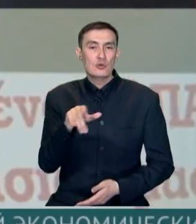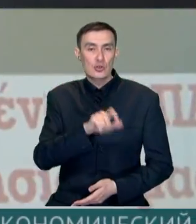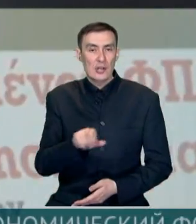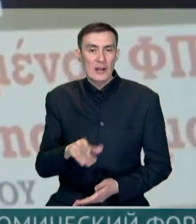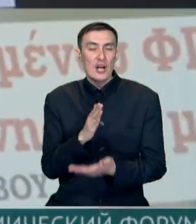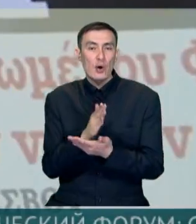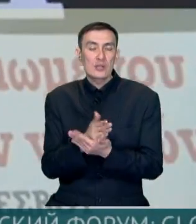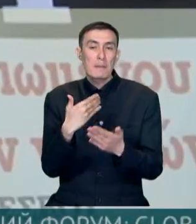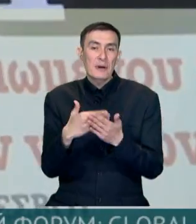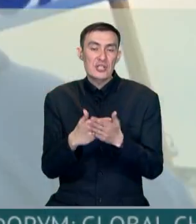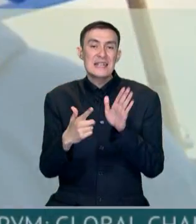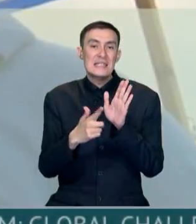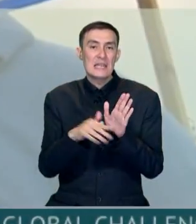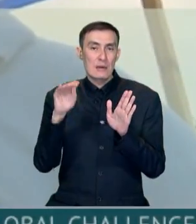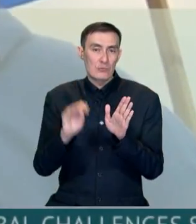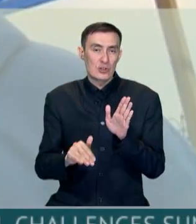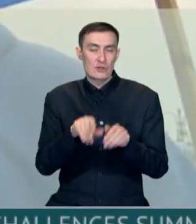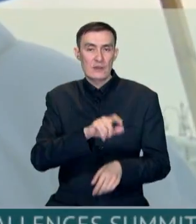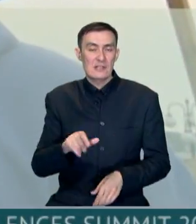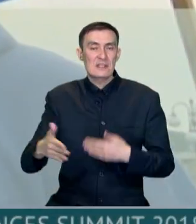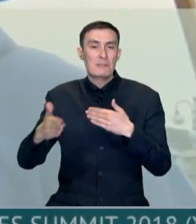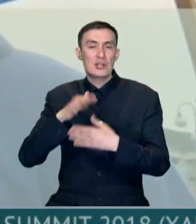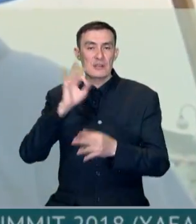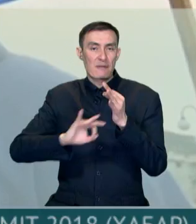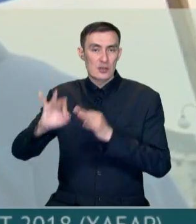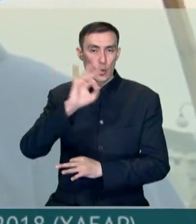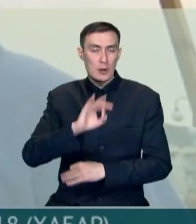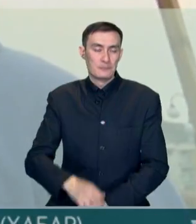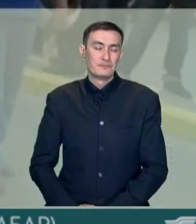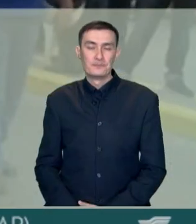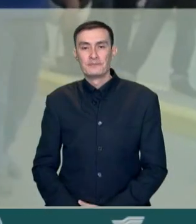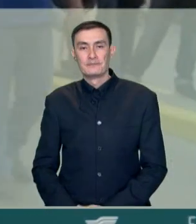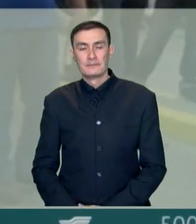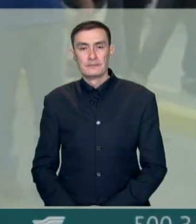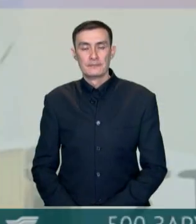2500 человек, размещены почти 7000 выходцев с Ближнего Востока.